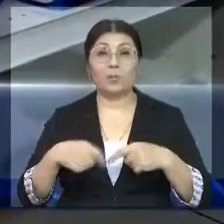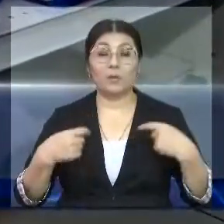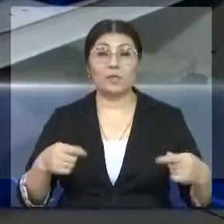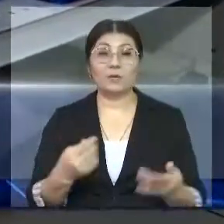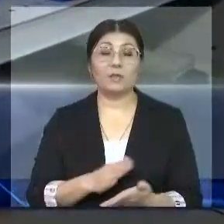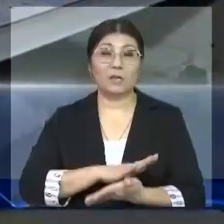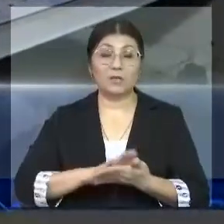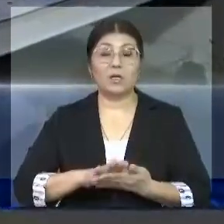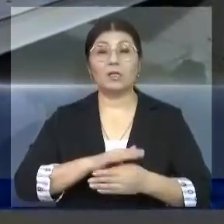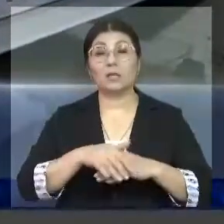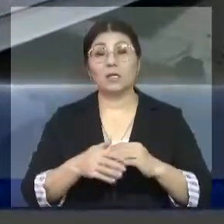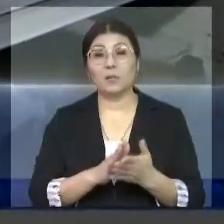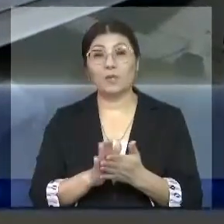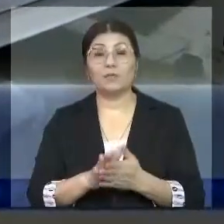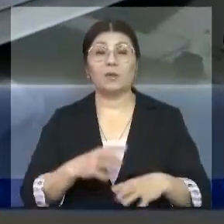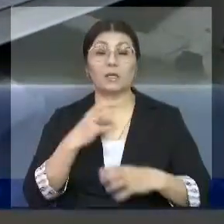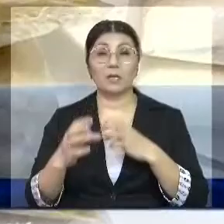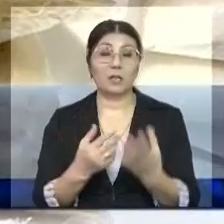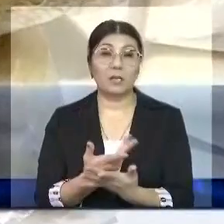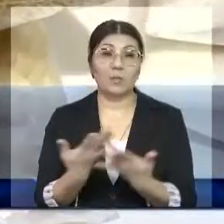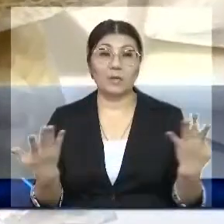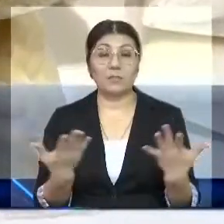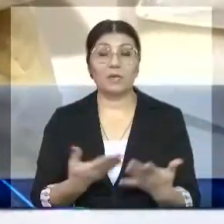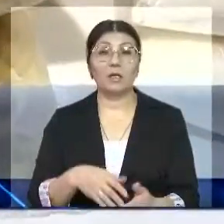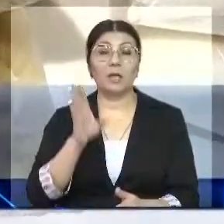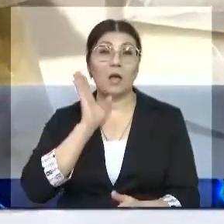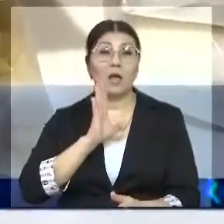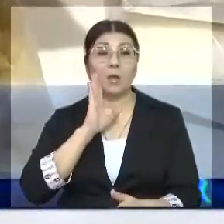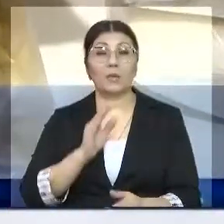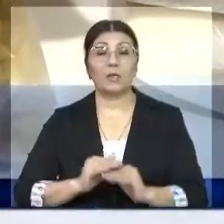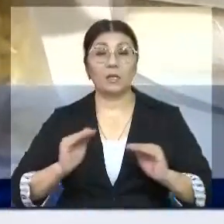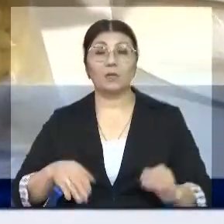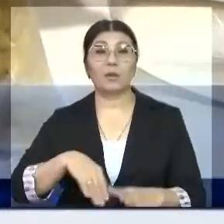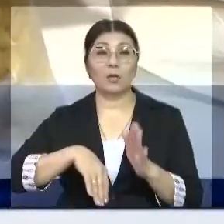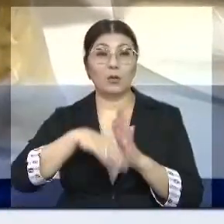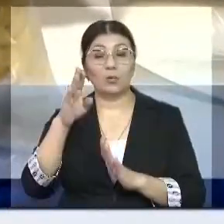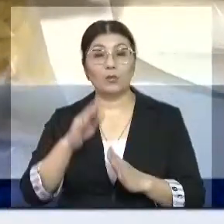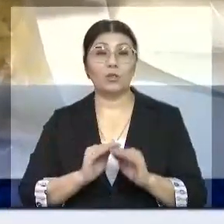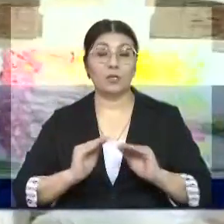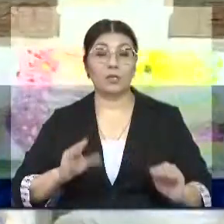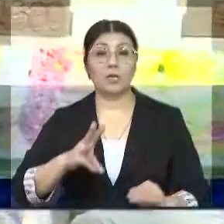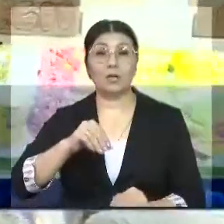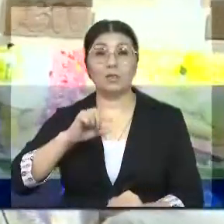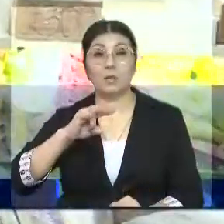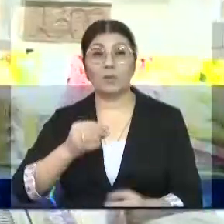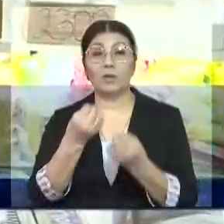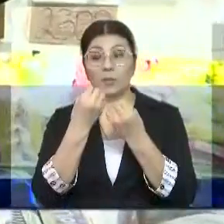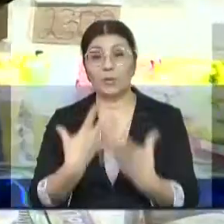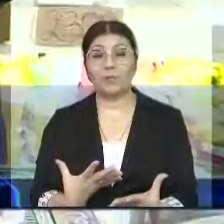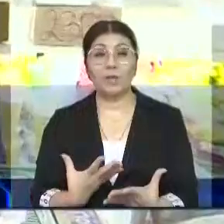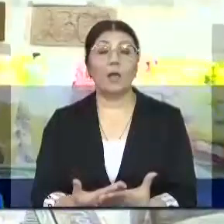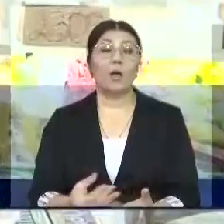мыть овощи, фрукты, ягоды перед употреблением под проточной водой. Для детей лучше составить детское меню с простым составом.